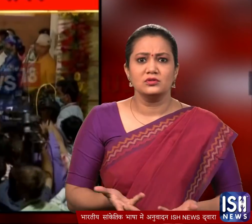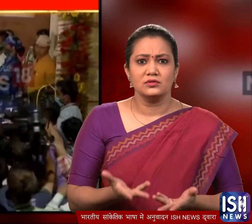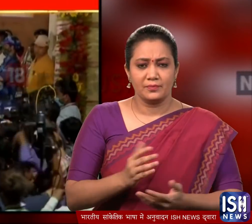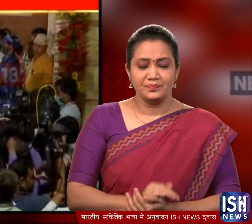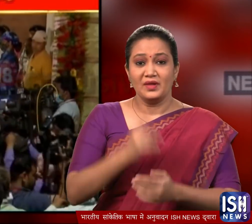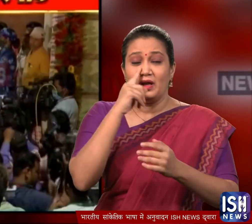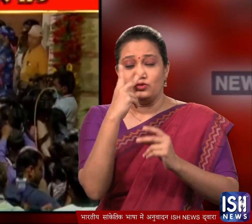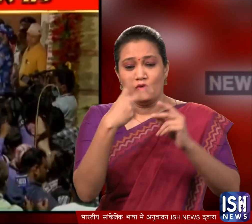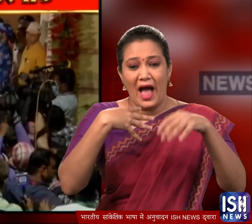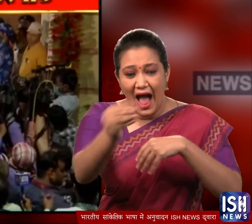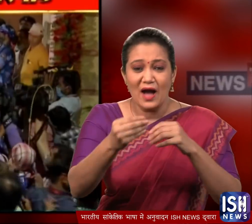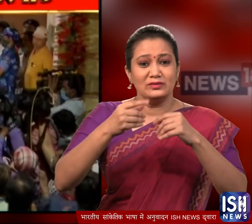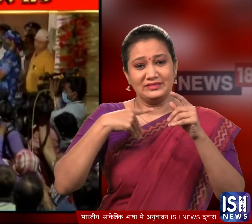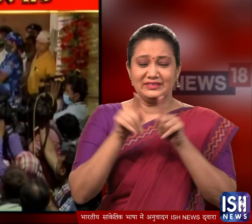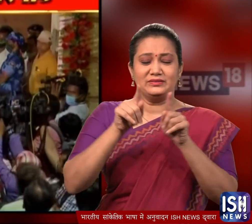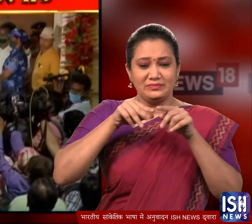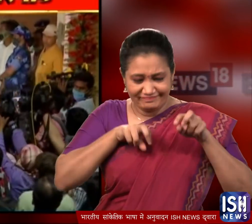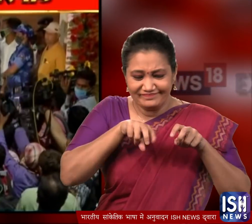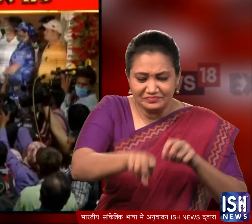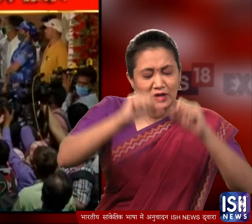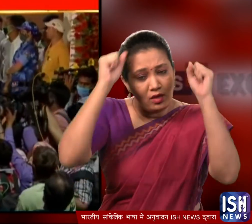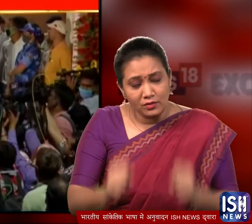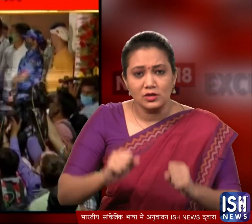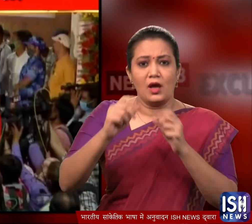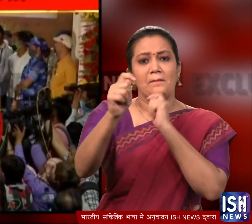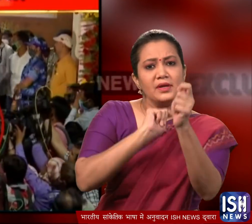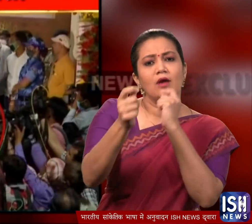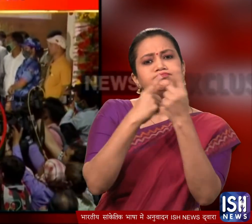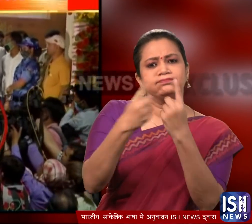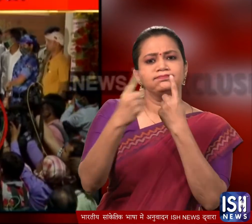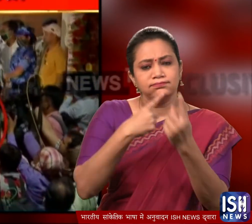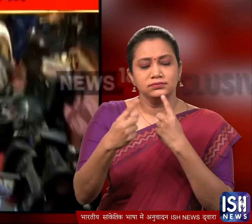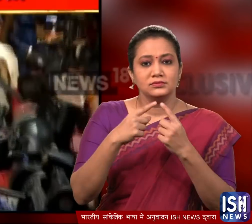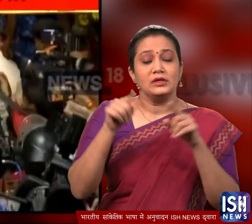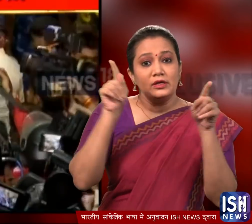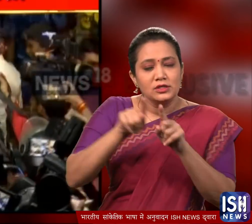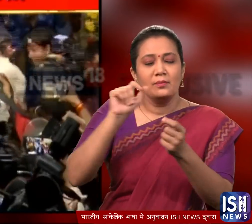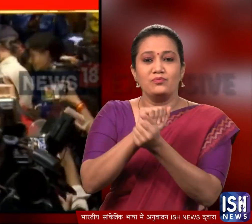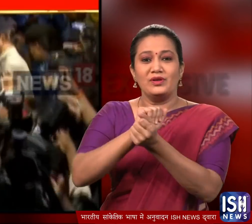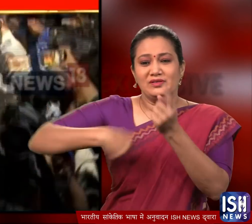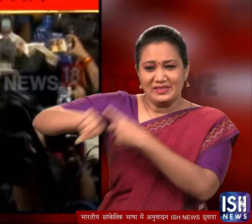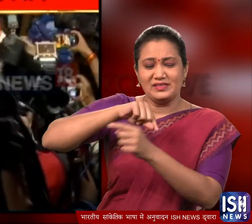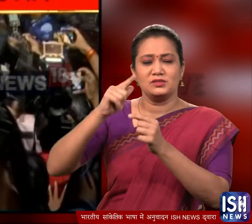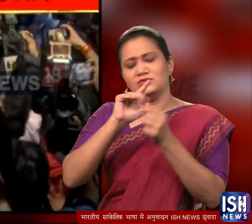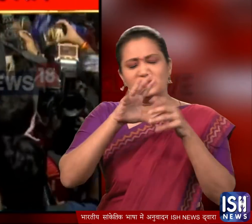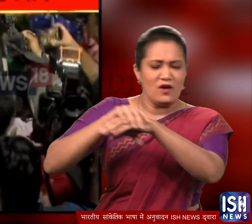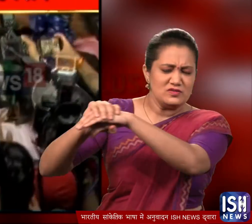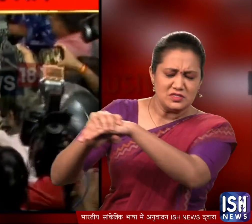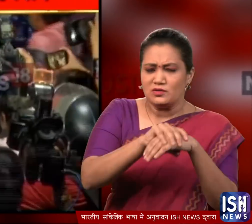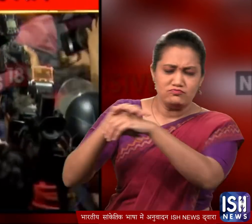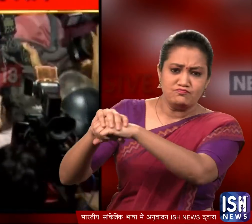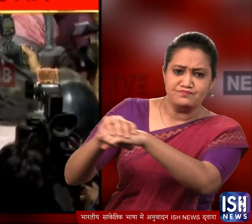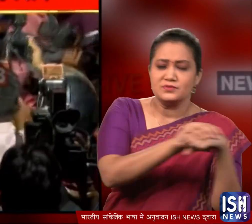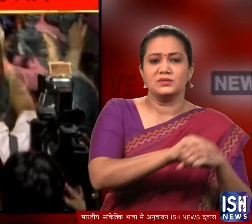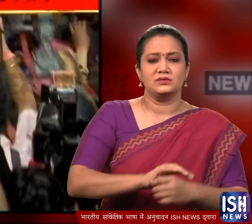निकाले। 2 महिला विधायक तो बाहर निकाले जाने के बाद सीढ़ियों पर बैठकर मीडिया से बात करने लगी, लेकिन उसी वक्त महिला सुरक्षा कर्मियों ने उन्हें